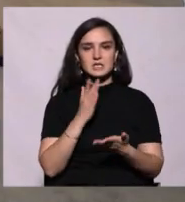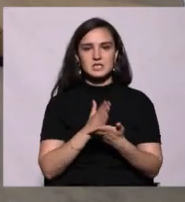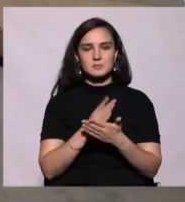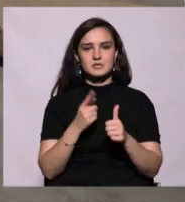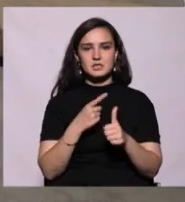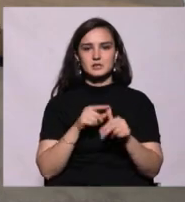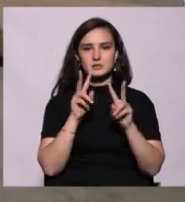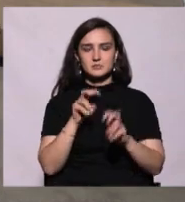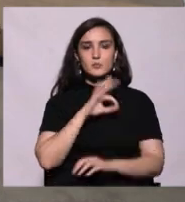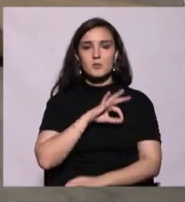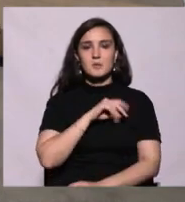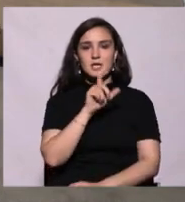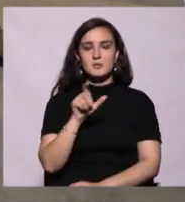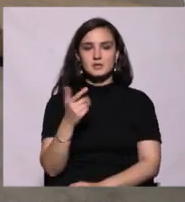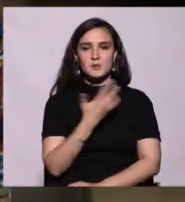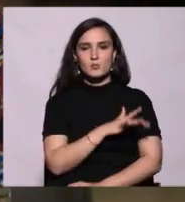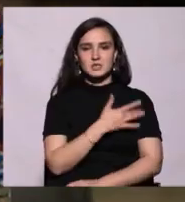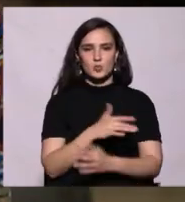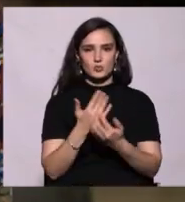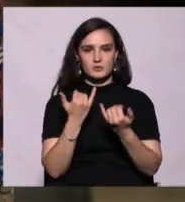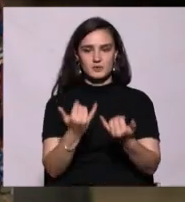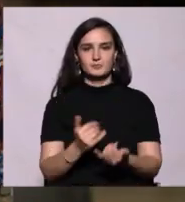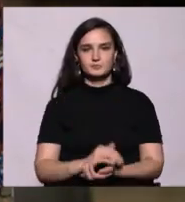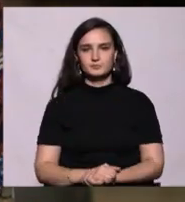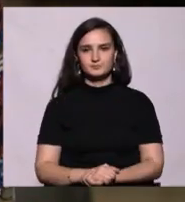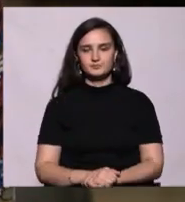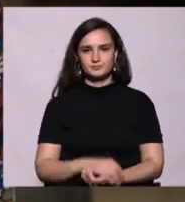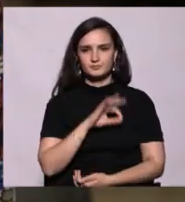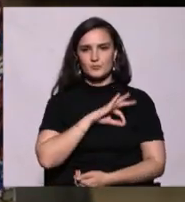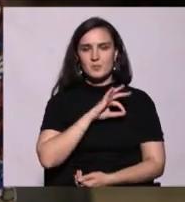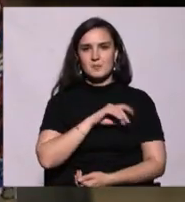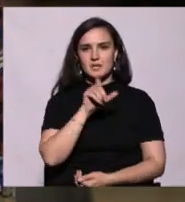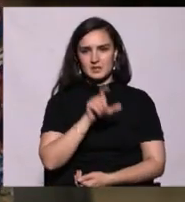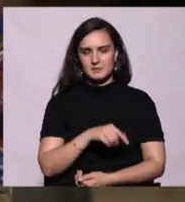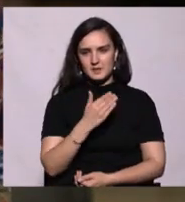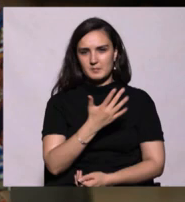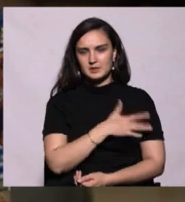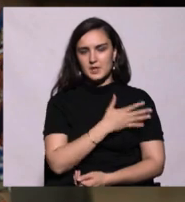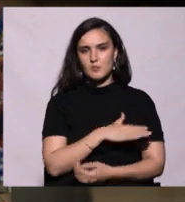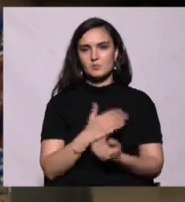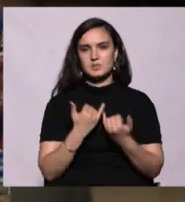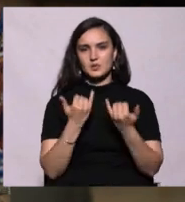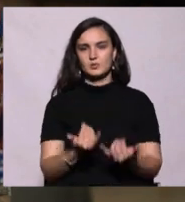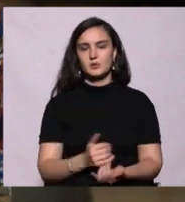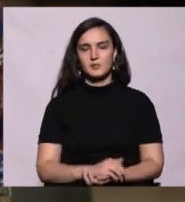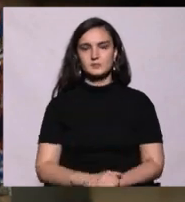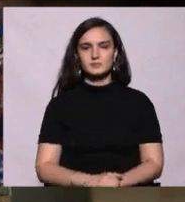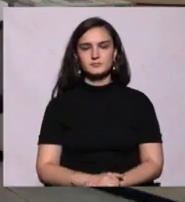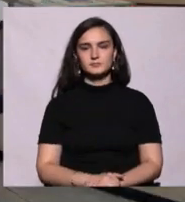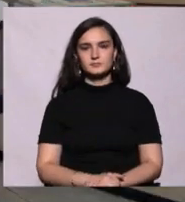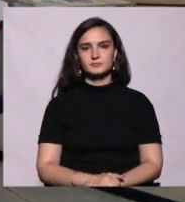it means მომხმარებელთა მომსახურება. Customer service მომხმარებელთა